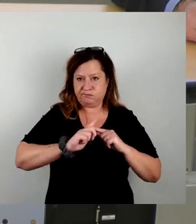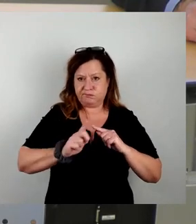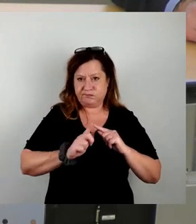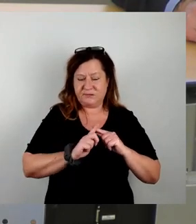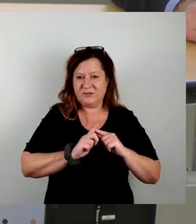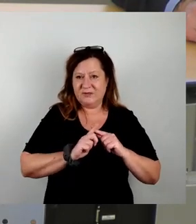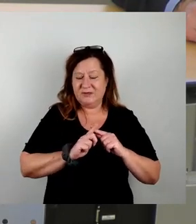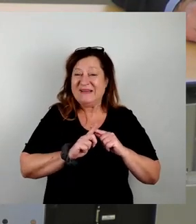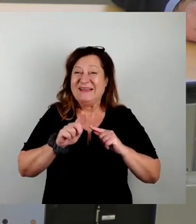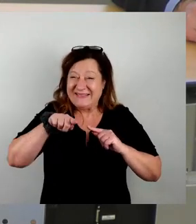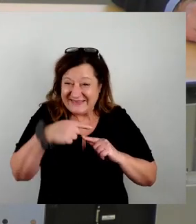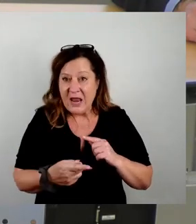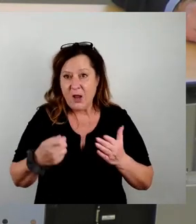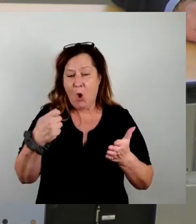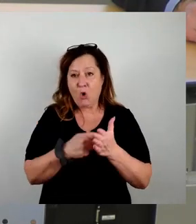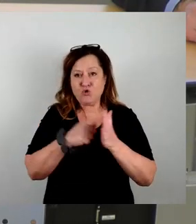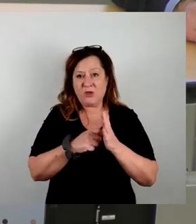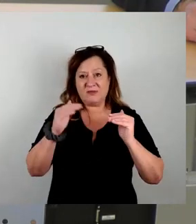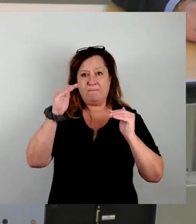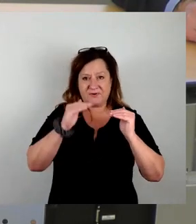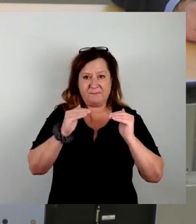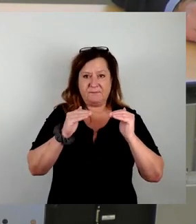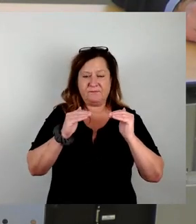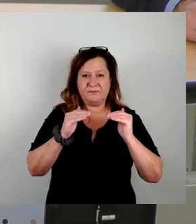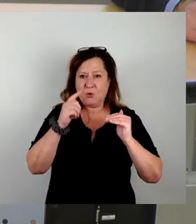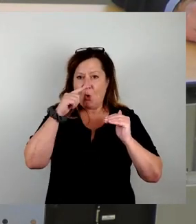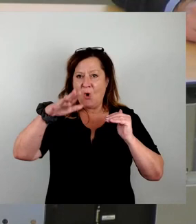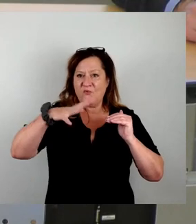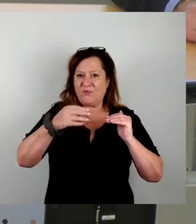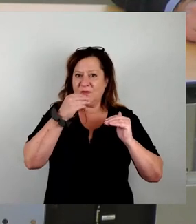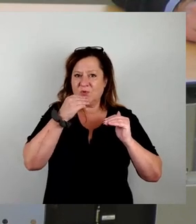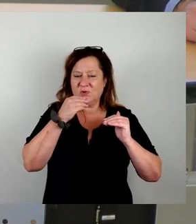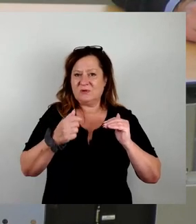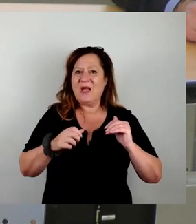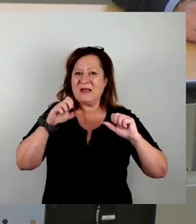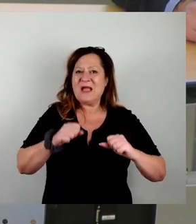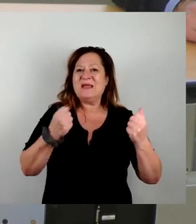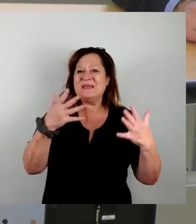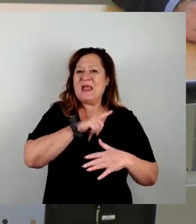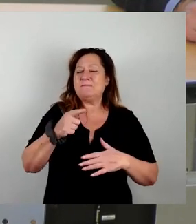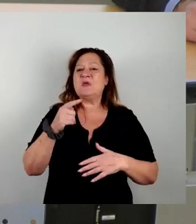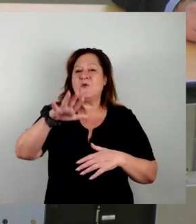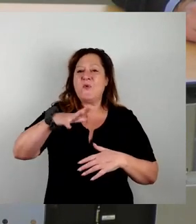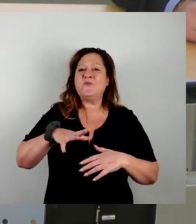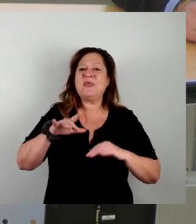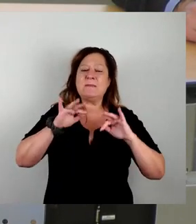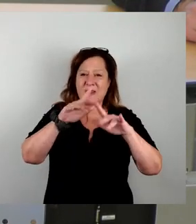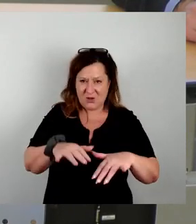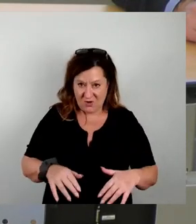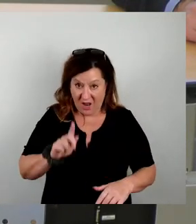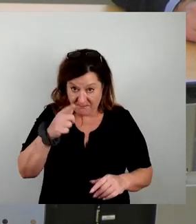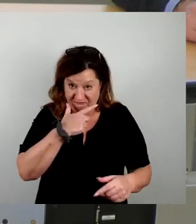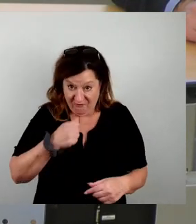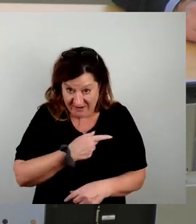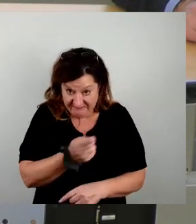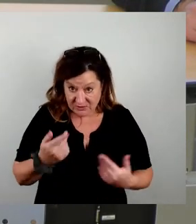um die Kostendifferenz zu decken. Ein 15-Minuten-Takt könnte vielleicht die 10 bis 15 Millionen Differenz herausbringen. Wollen wir das? Das